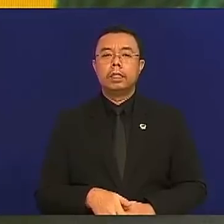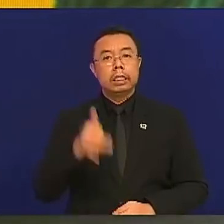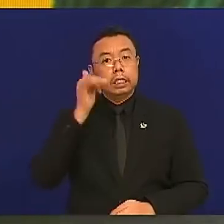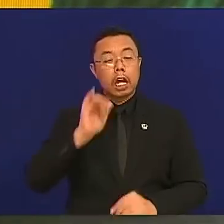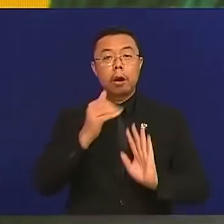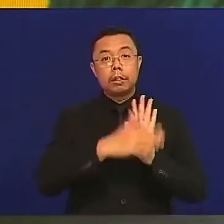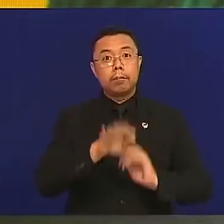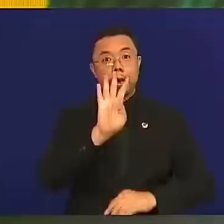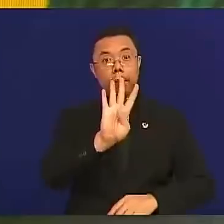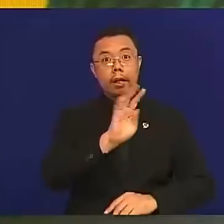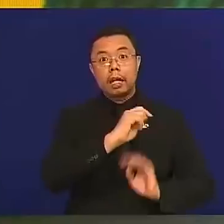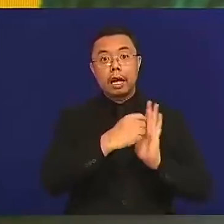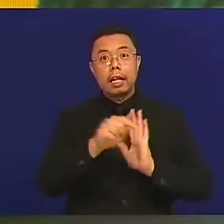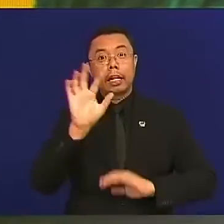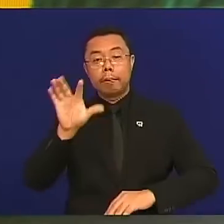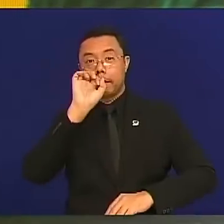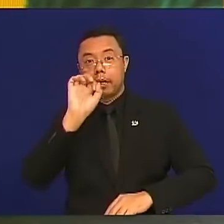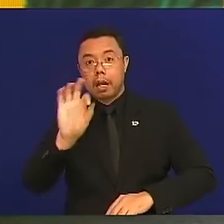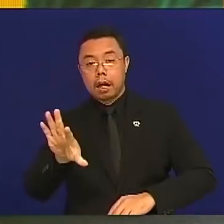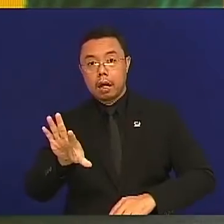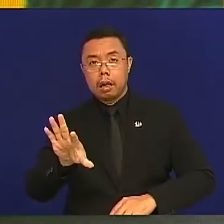Yakobus pasal 4 ayat 5 mengatakan,